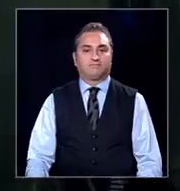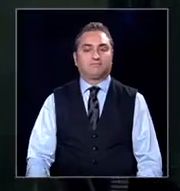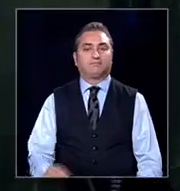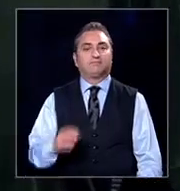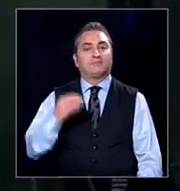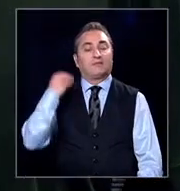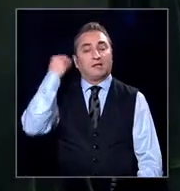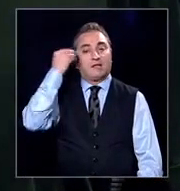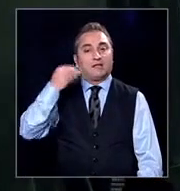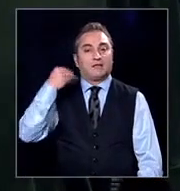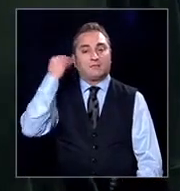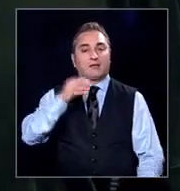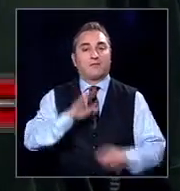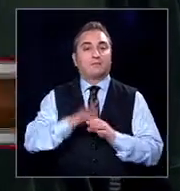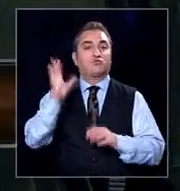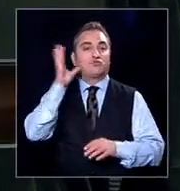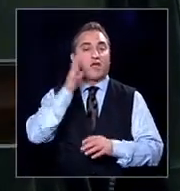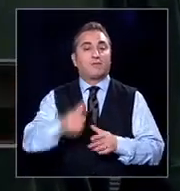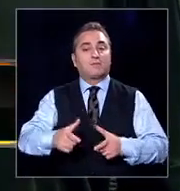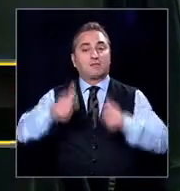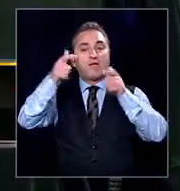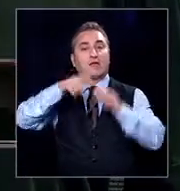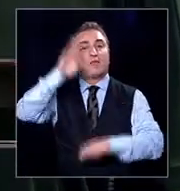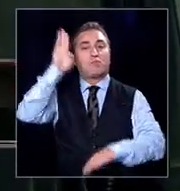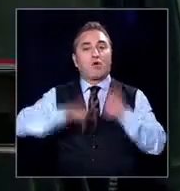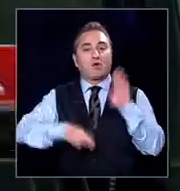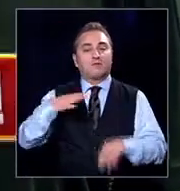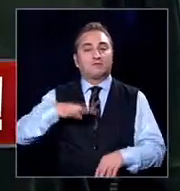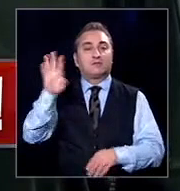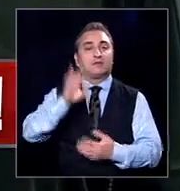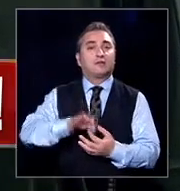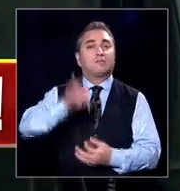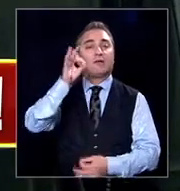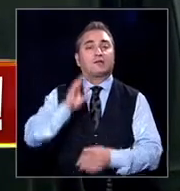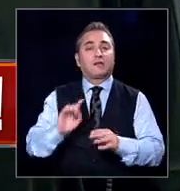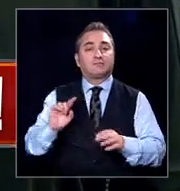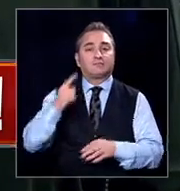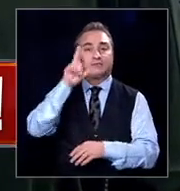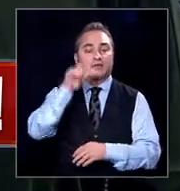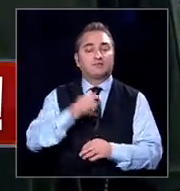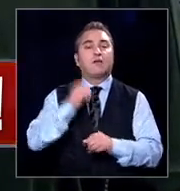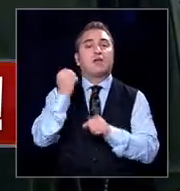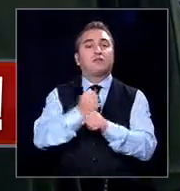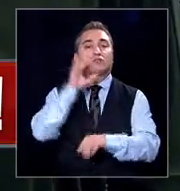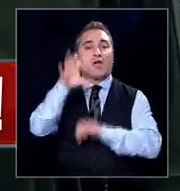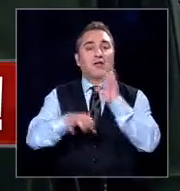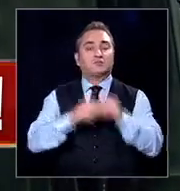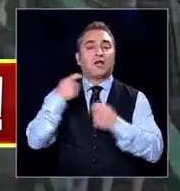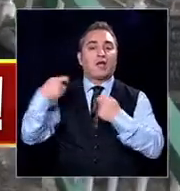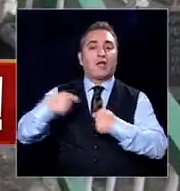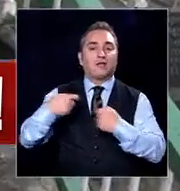İmamlık yaptığı caminin minaresini boyamak için 40 metre yükseğe tırmanabilmesi gerekiyordu. O da gidip dağcılık eğitimi almaya başladı.